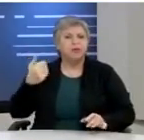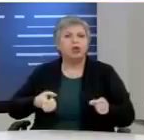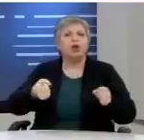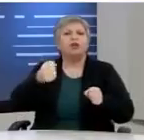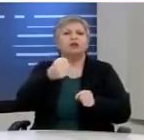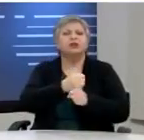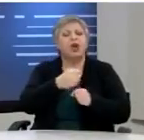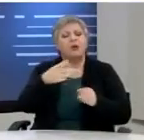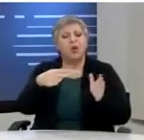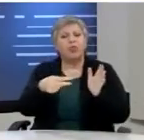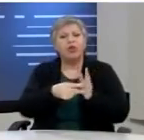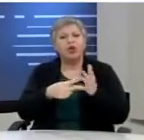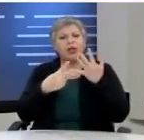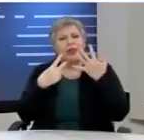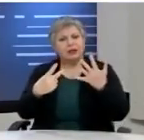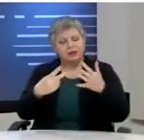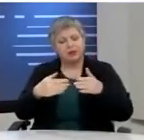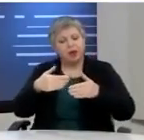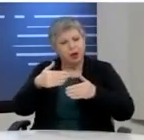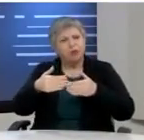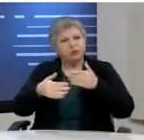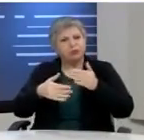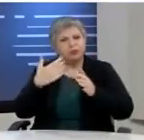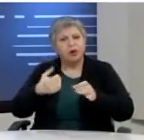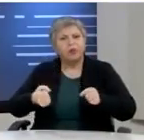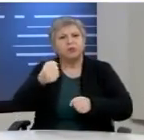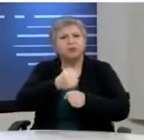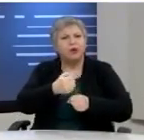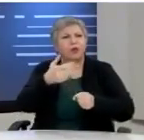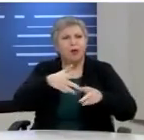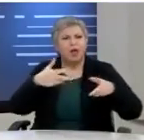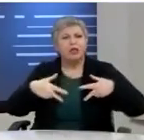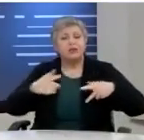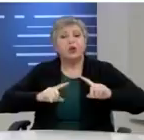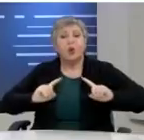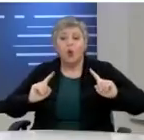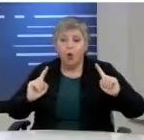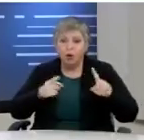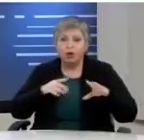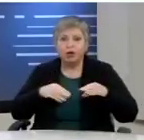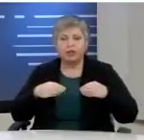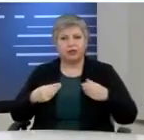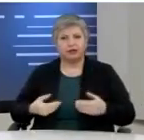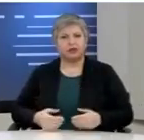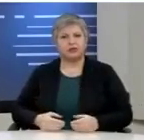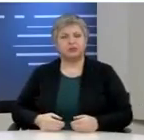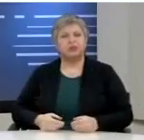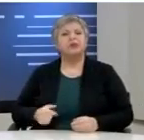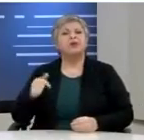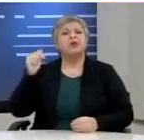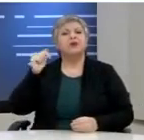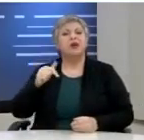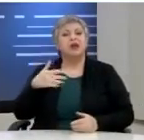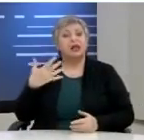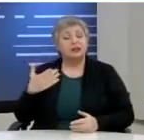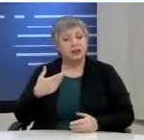τουλάχιστον από το 2007 έως σήμερα. Όλες, ανεξαιρέτως. Και την αναγγείλατε σε δεκάδες προγραμματικές δηλώσεις σε αυτή